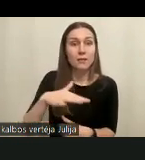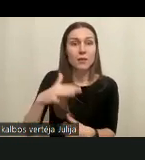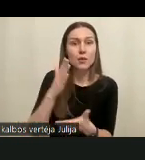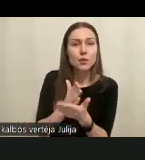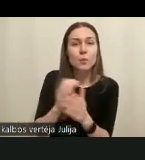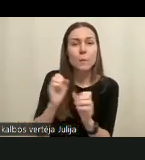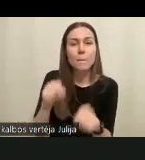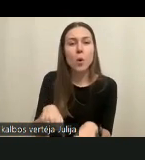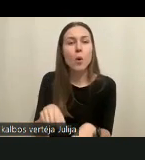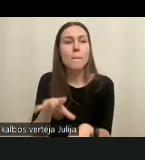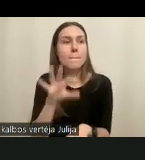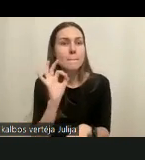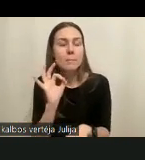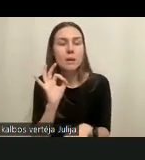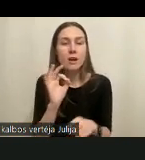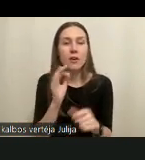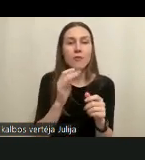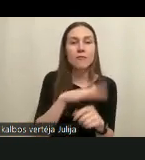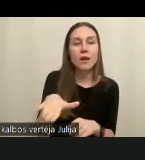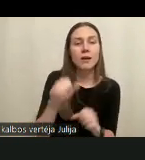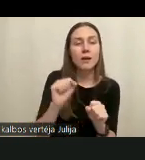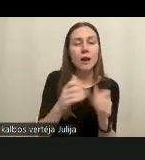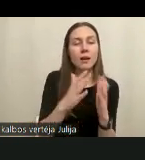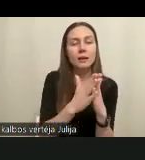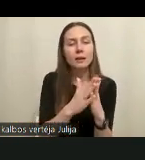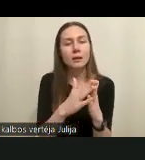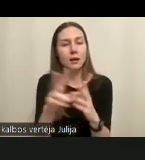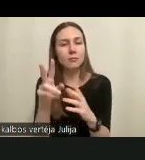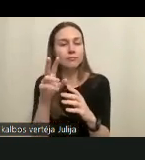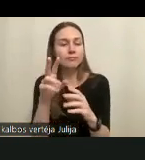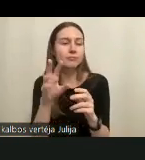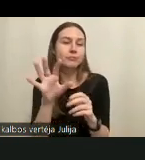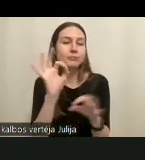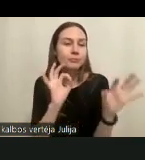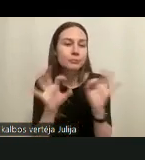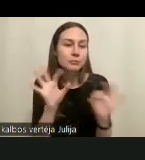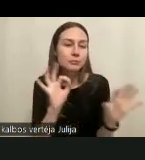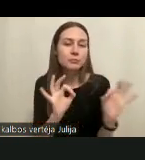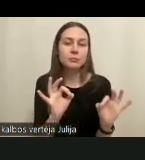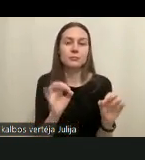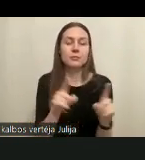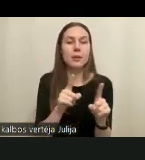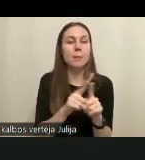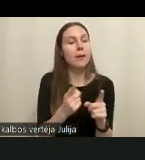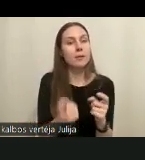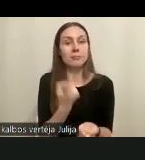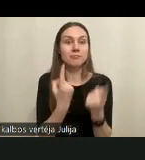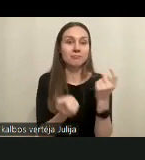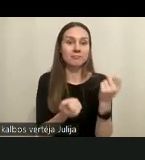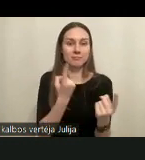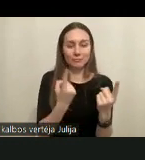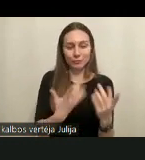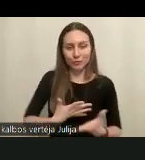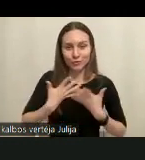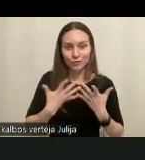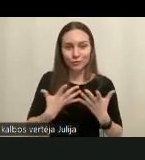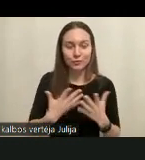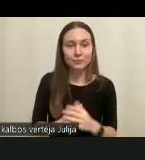pasirinkimas, yra knygų, vaikai gali naršyti, rinktis, tai irgi yra atradimo džiaugsmas. Ir